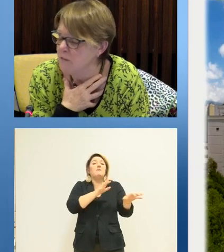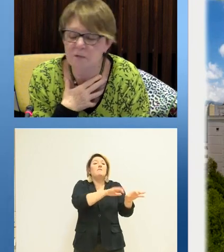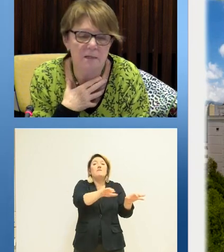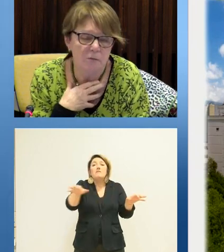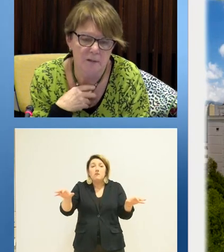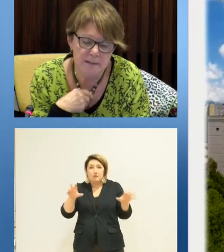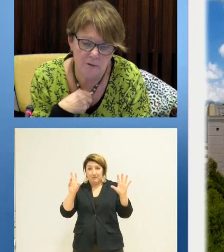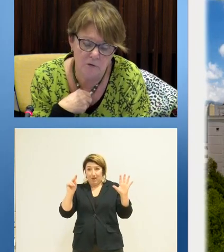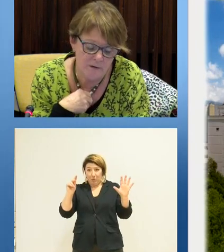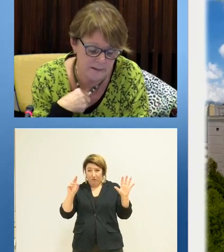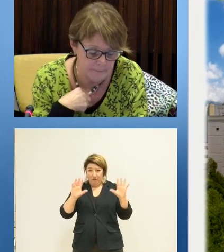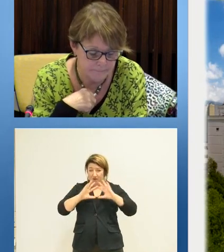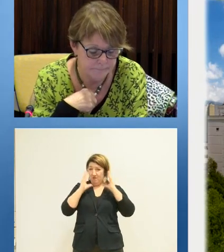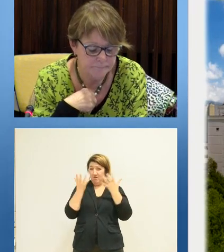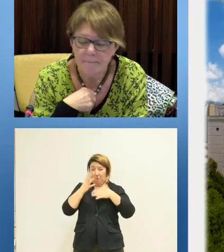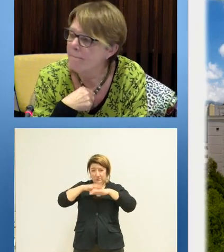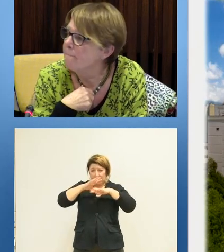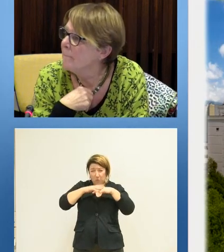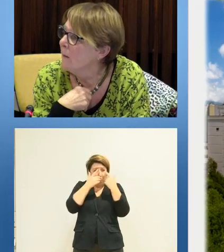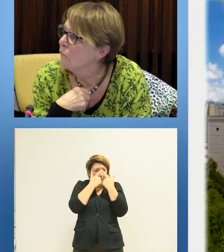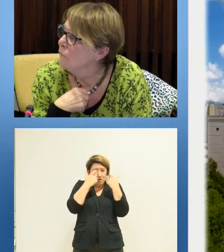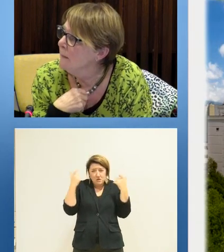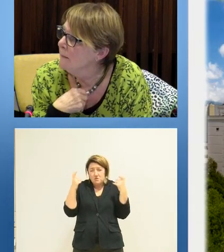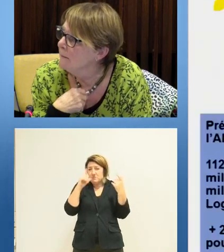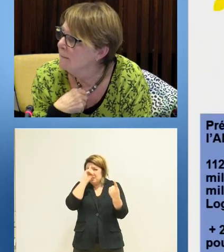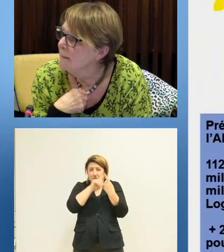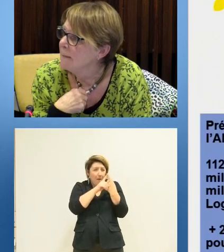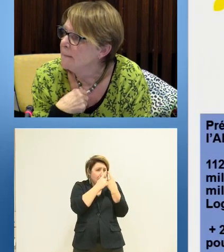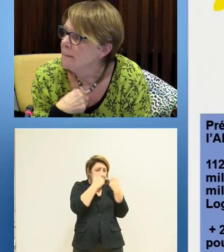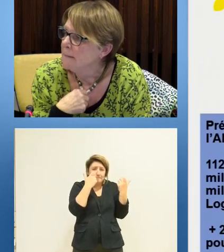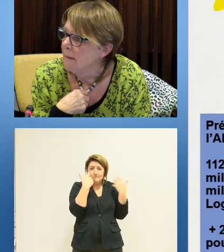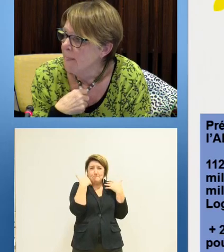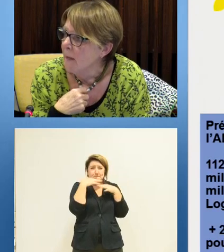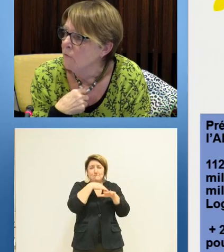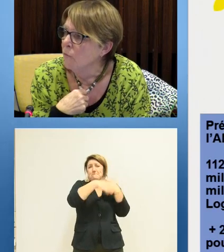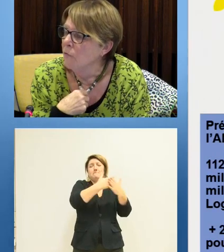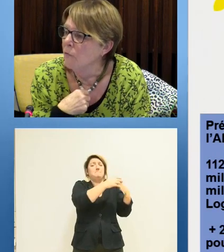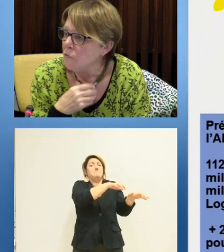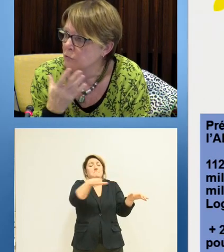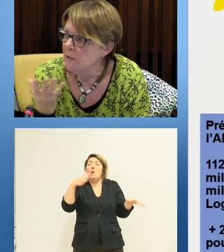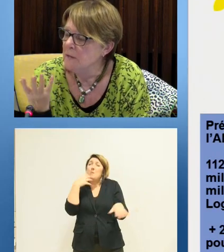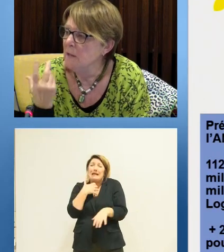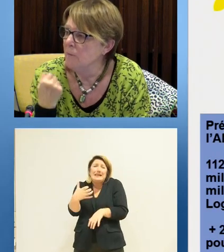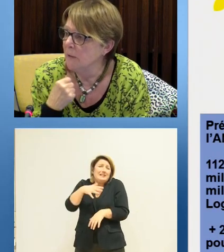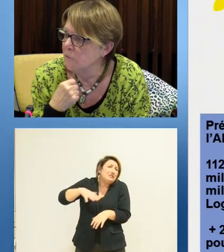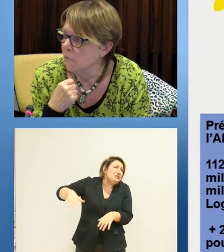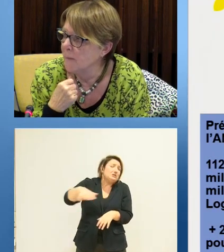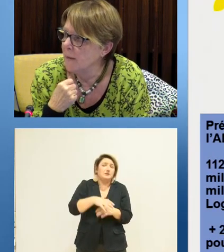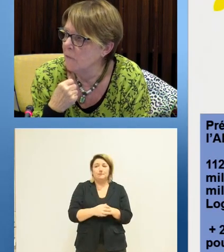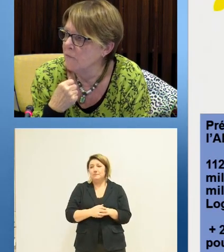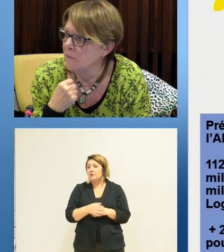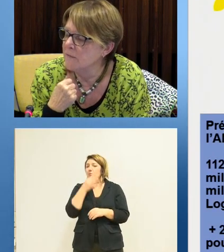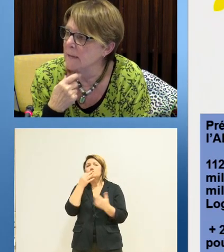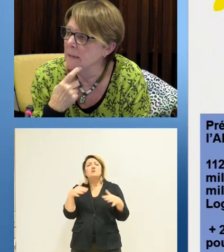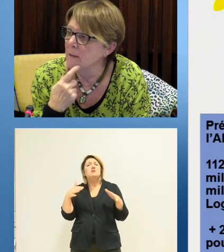80 associations dans les secteurs variés ensuite donc je les dis les points de